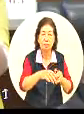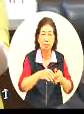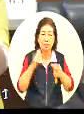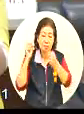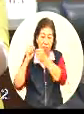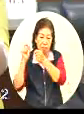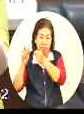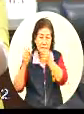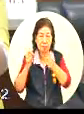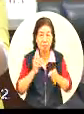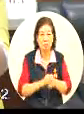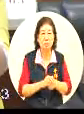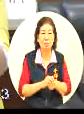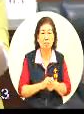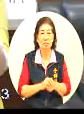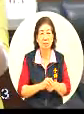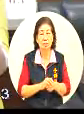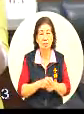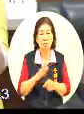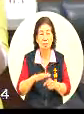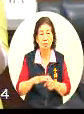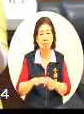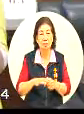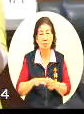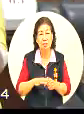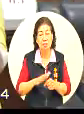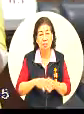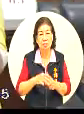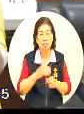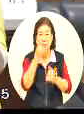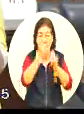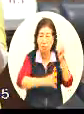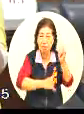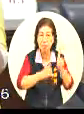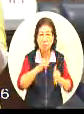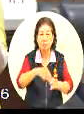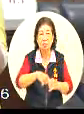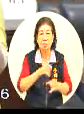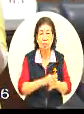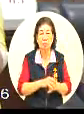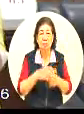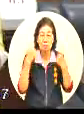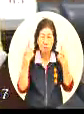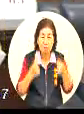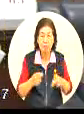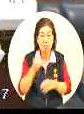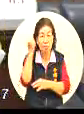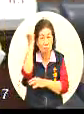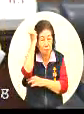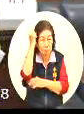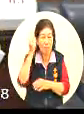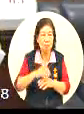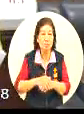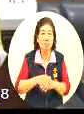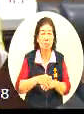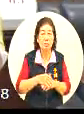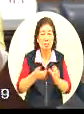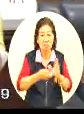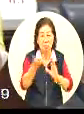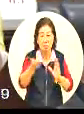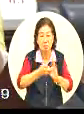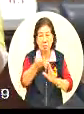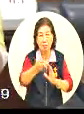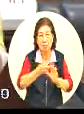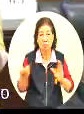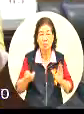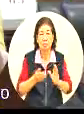就是偏偏要求把最具有时代意义的原住户就让他撤离啊，他们